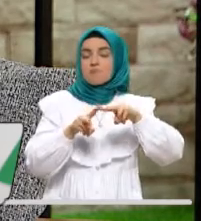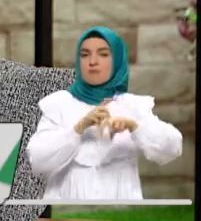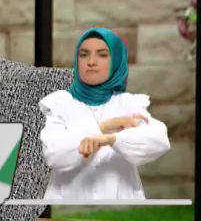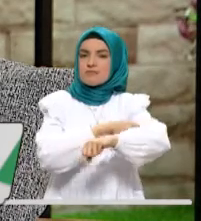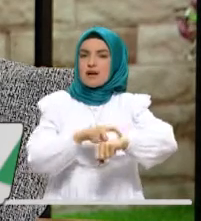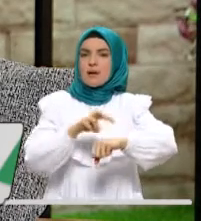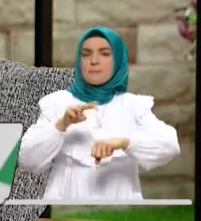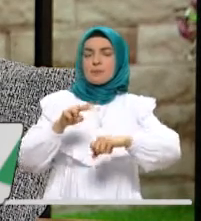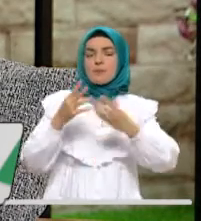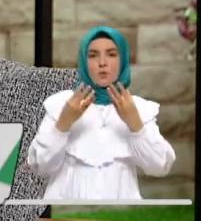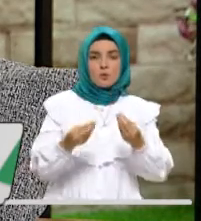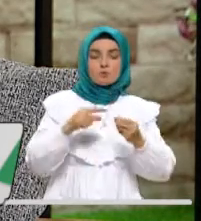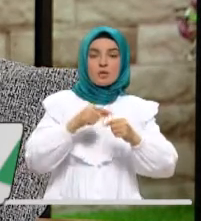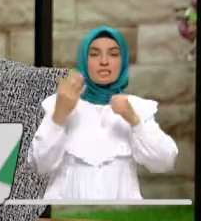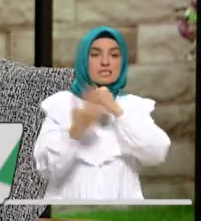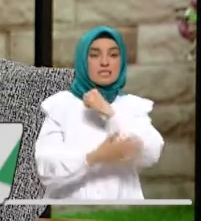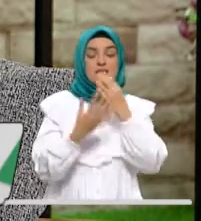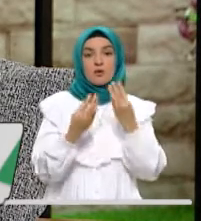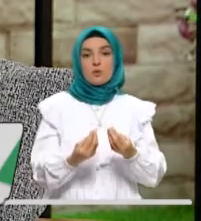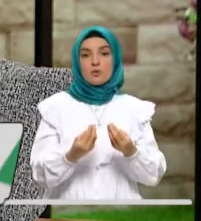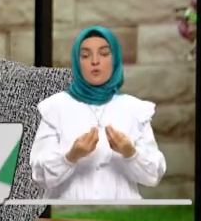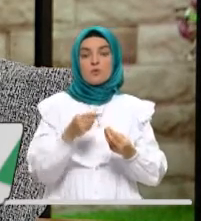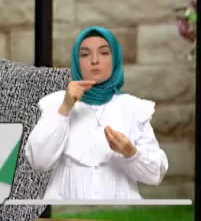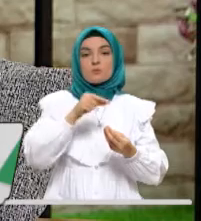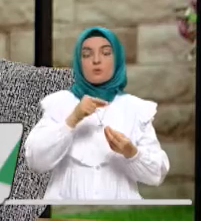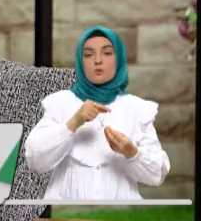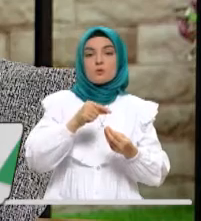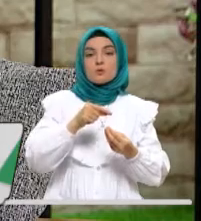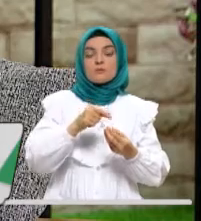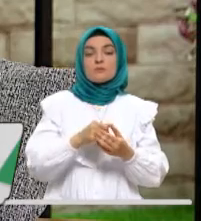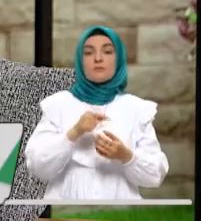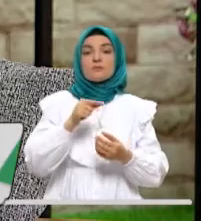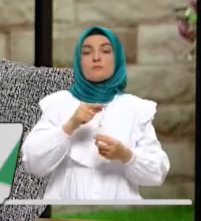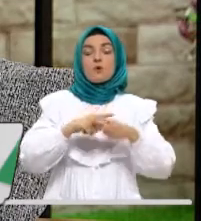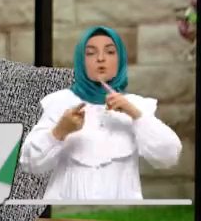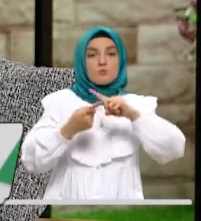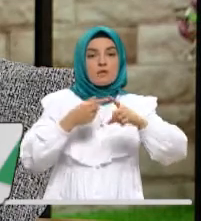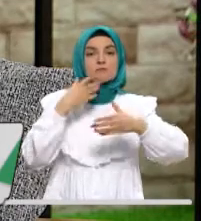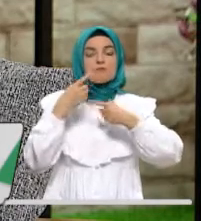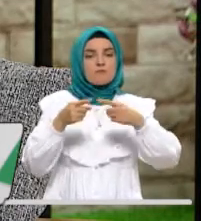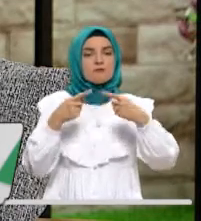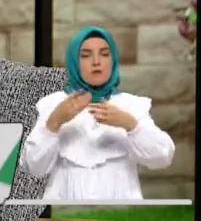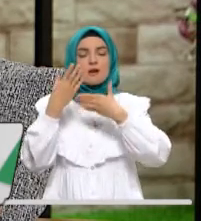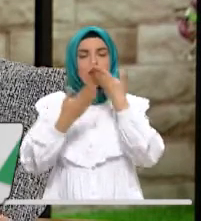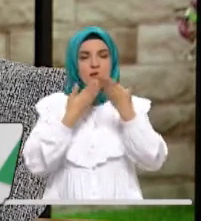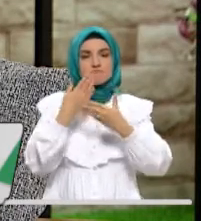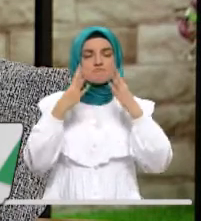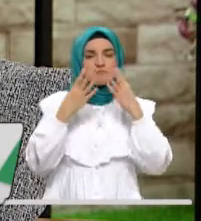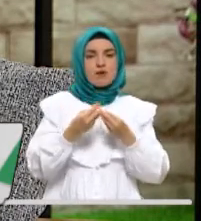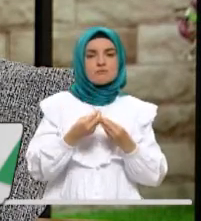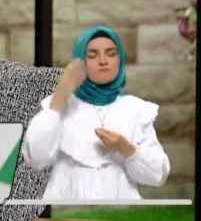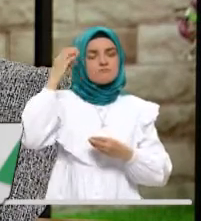gelir. Osmanlı'da oranın adı harem değildir. Duhteran-ı Hümayun'dur. Duhter Farsça kız demek, Hümayun padişah demek. Yani padişahın kızlar